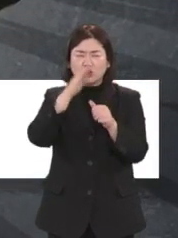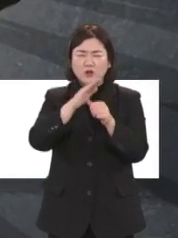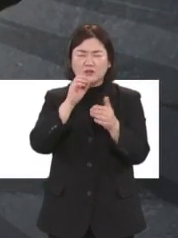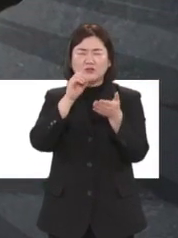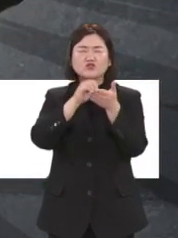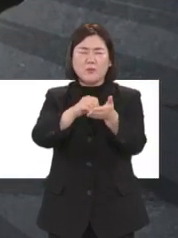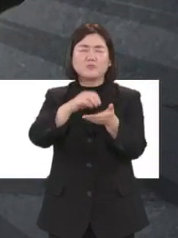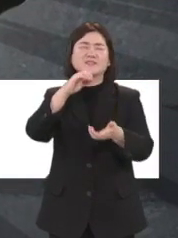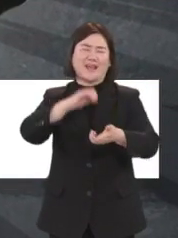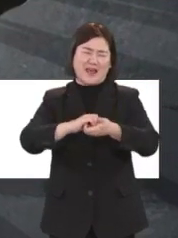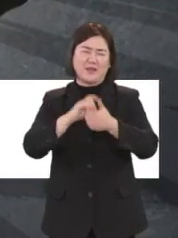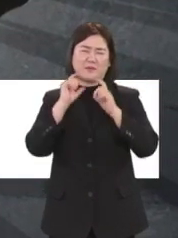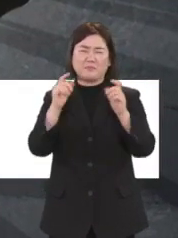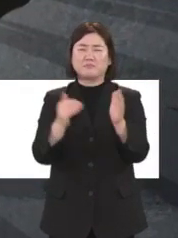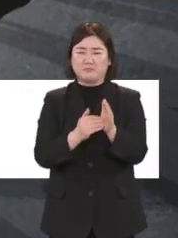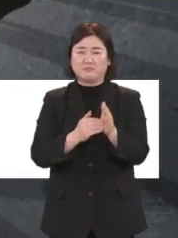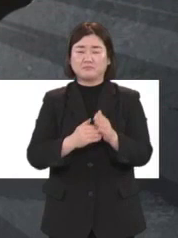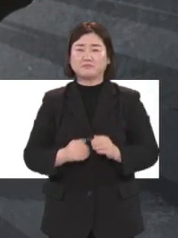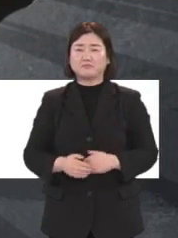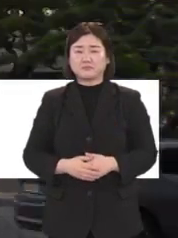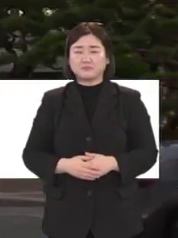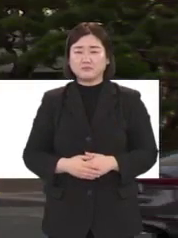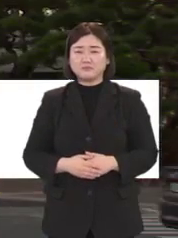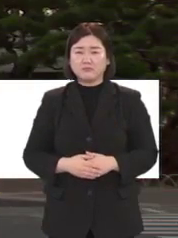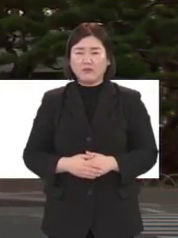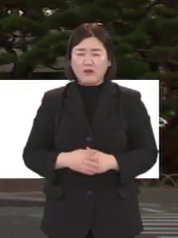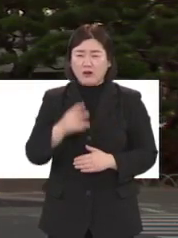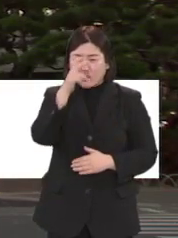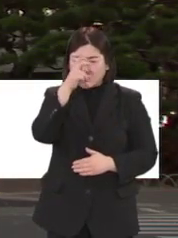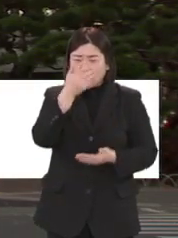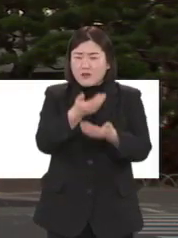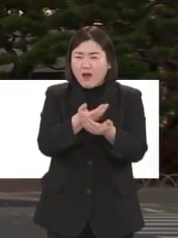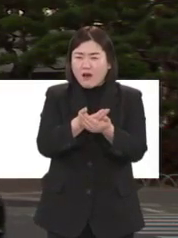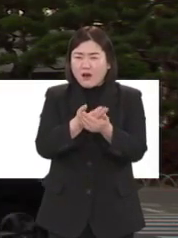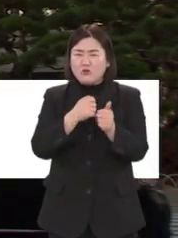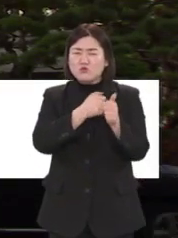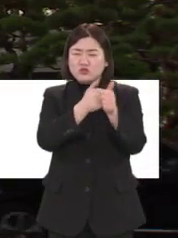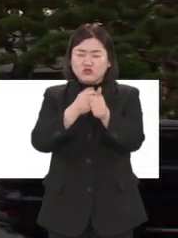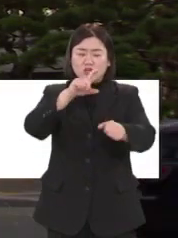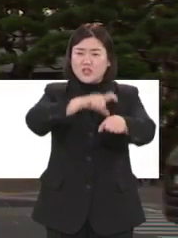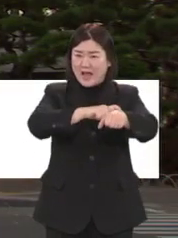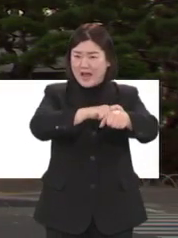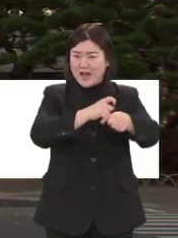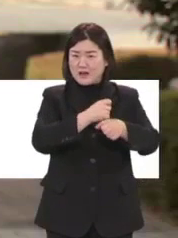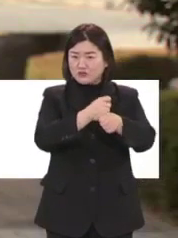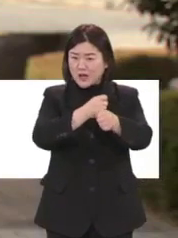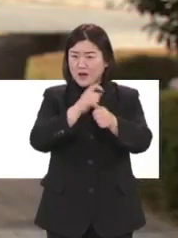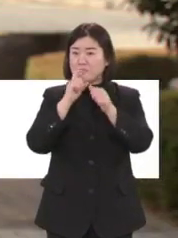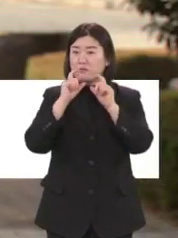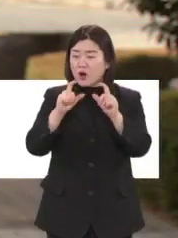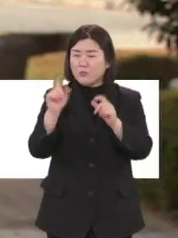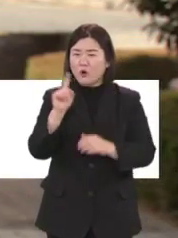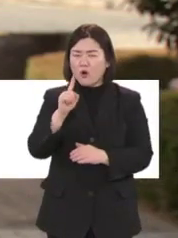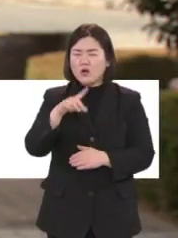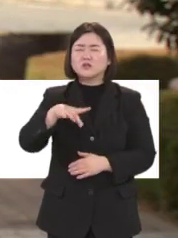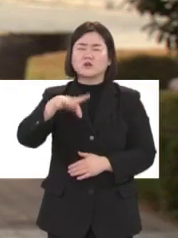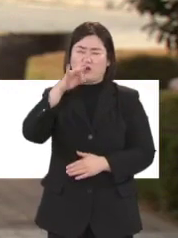청소년 기간 취업제한도 명령했습니다 다만 검찰이 요구한 위치 추적 전자장치 부착명령은